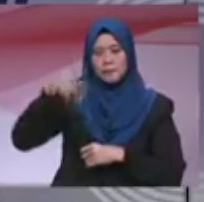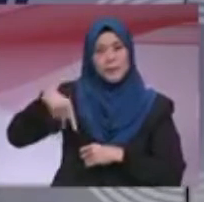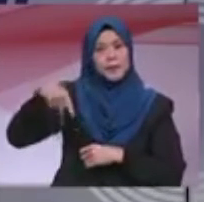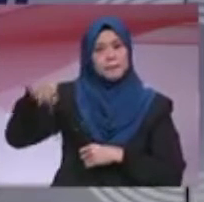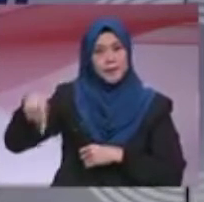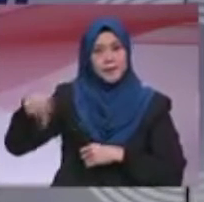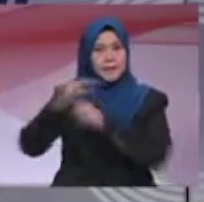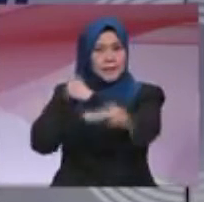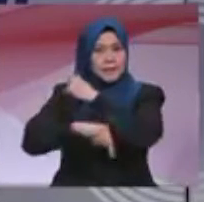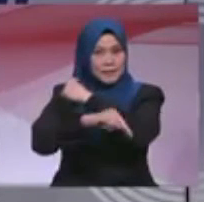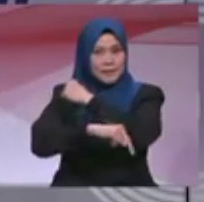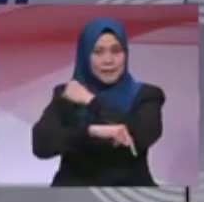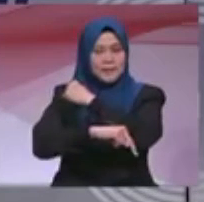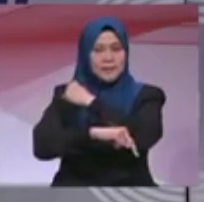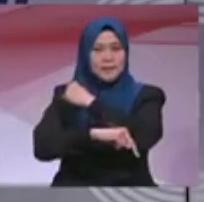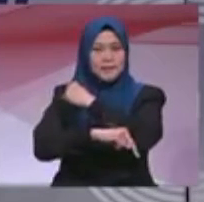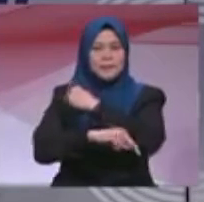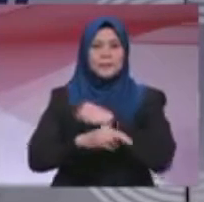ya. Di negeri